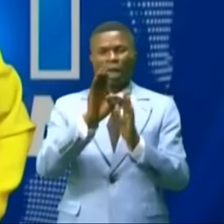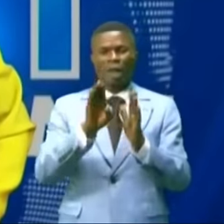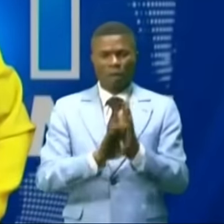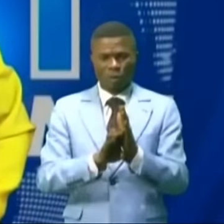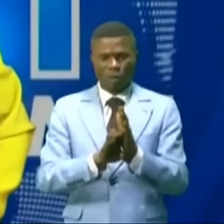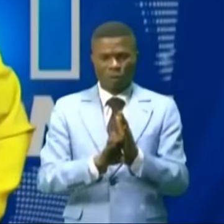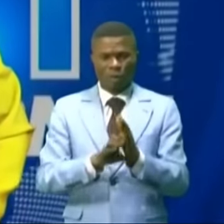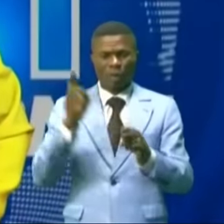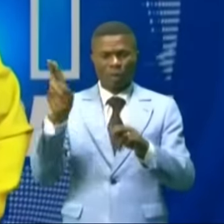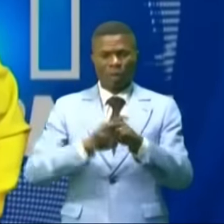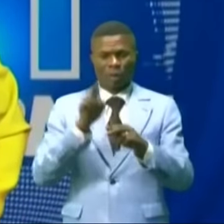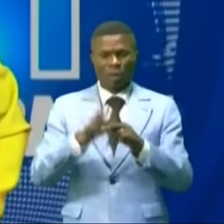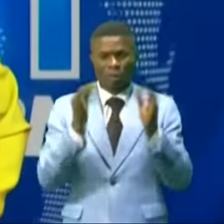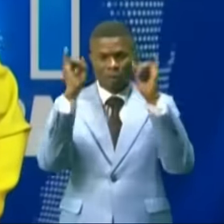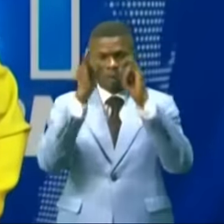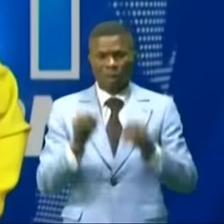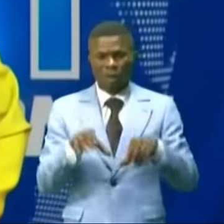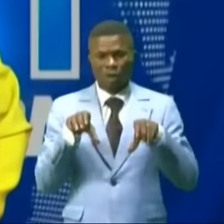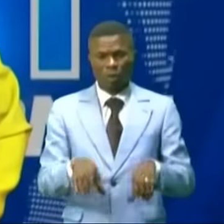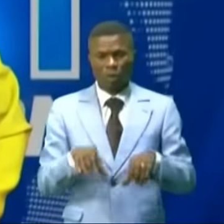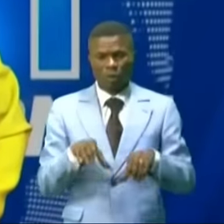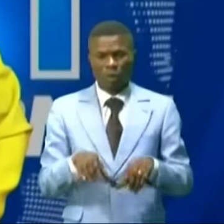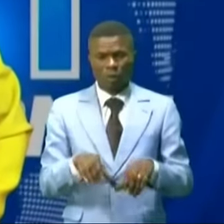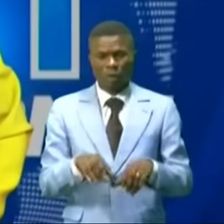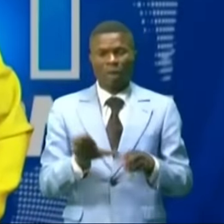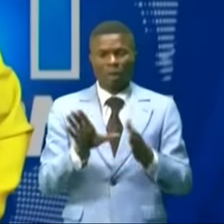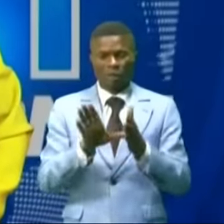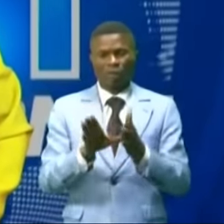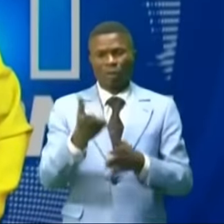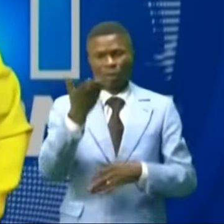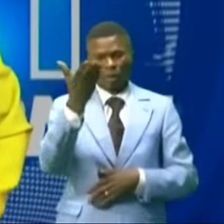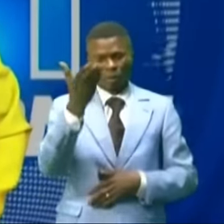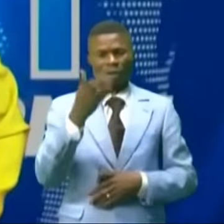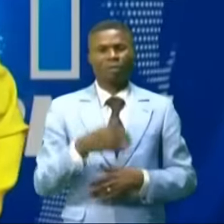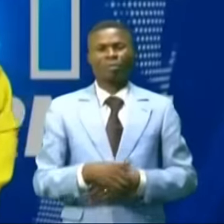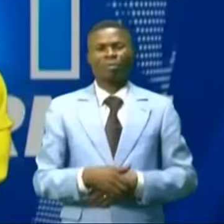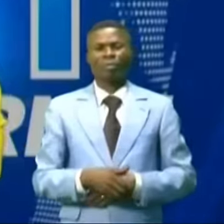la pratique numérique en RDC. Sylvie Mwembo, Junior Bonyoma.